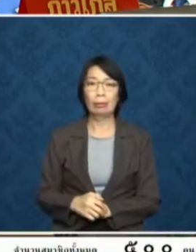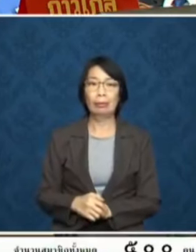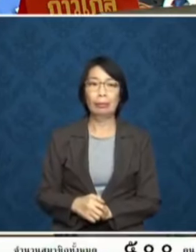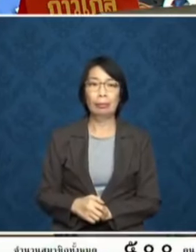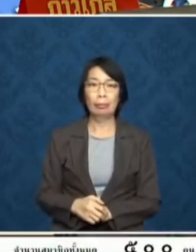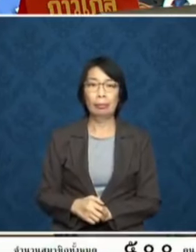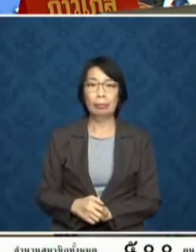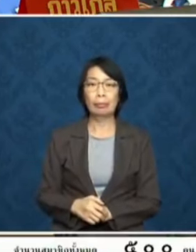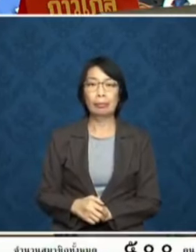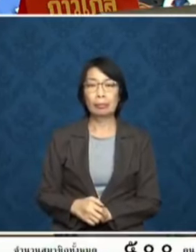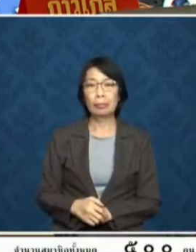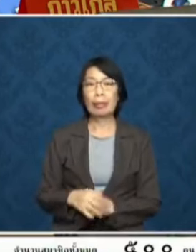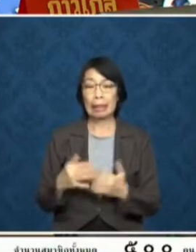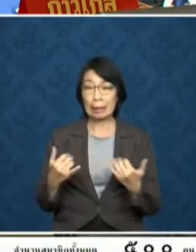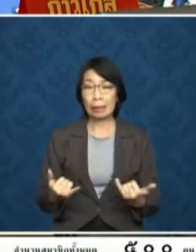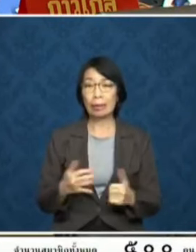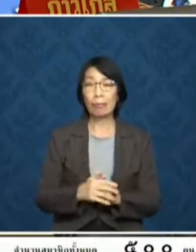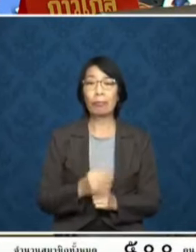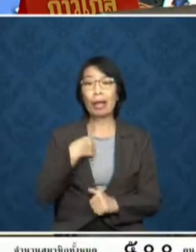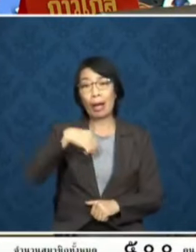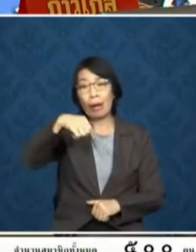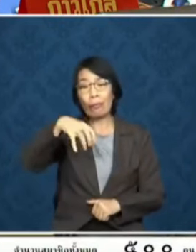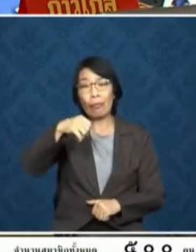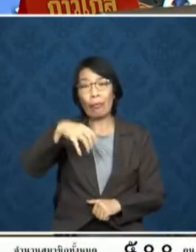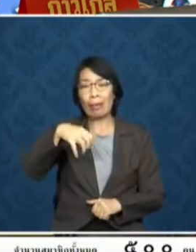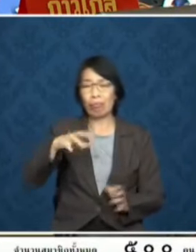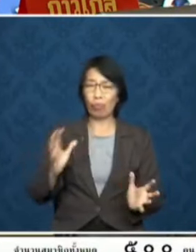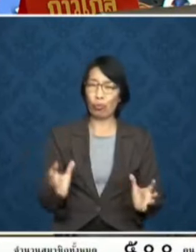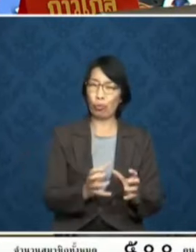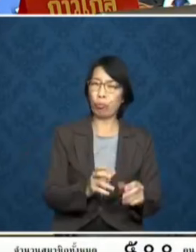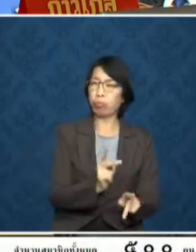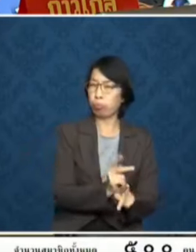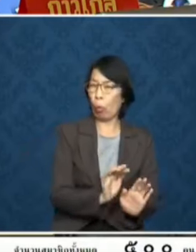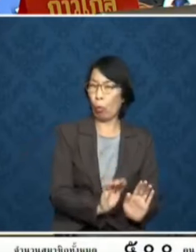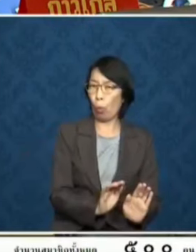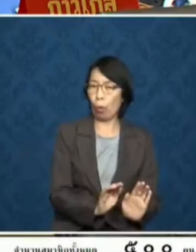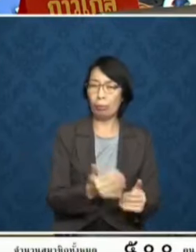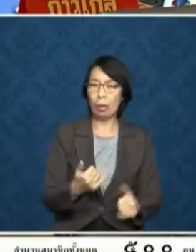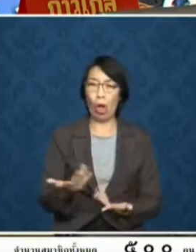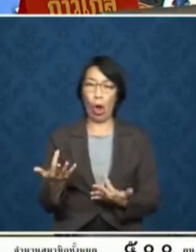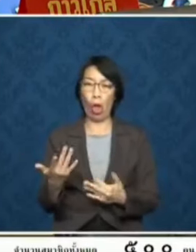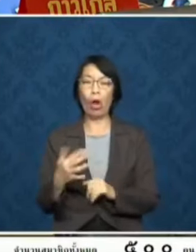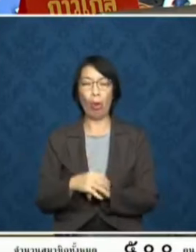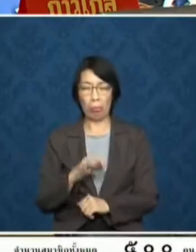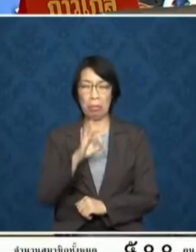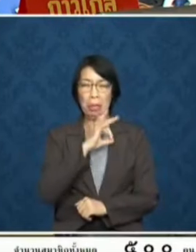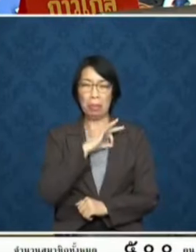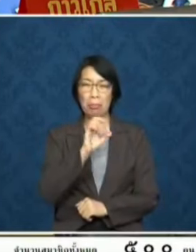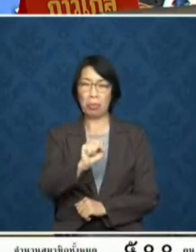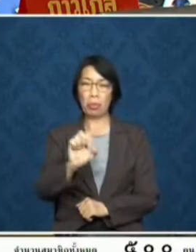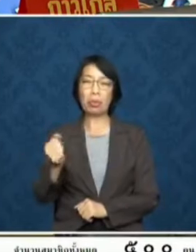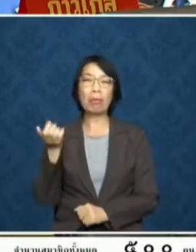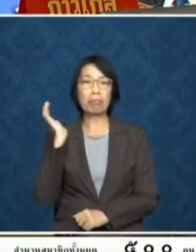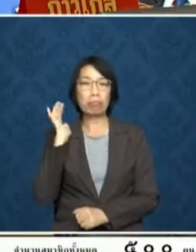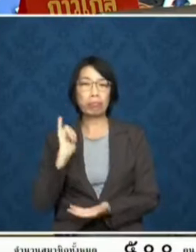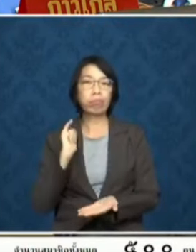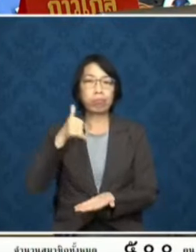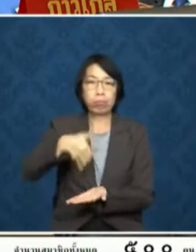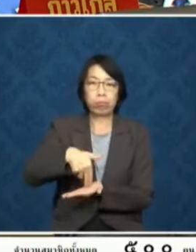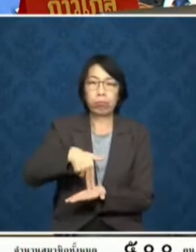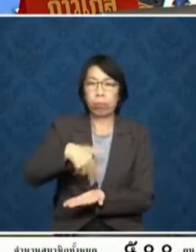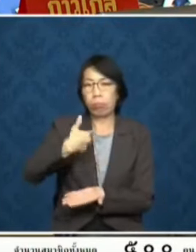ยนะคะแล้วก็ไม่กระแสไฟฟ้าเนี่ยเดี๋ยวจะมีเพื่อนสมาชิกลุกขึ้นมาอภิปรายเรื่องนี้ค่ะก็จะเห็นว่ากระแสไฟฟ้า